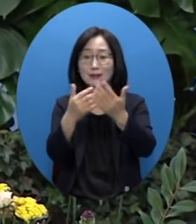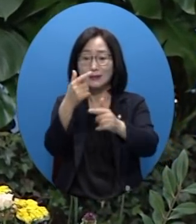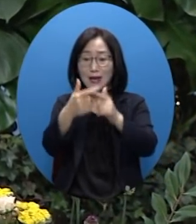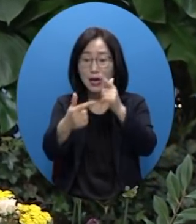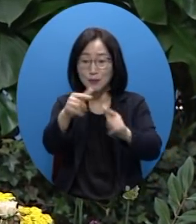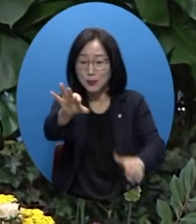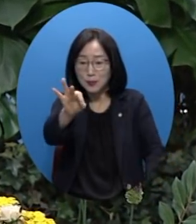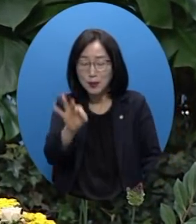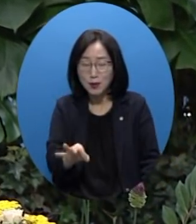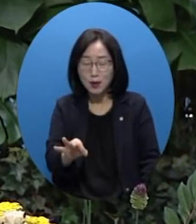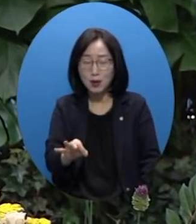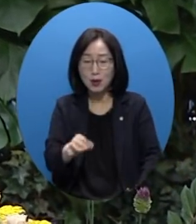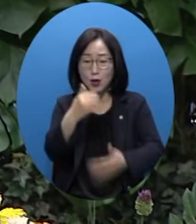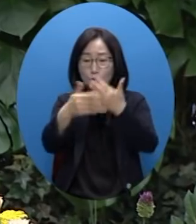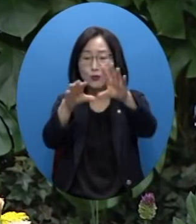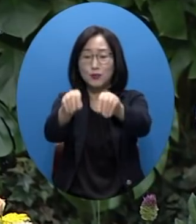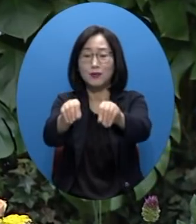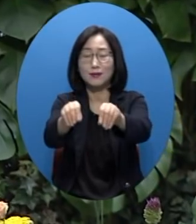나무를 꺼내서 불을 끄면